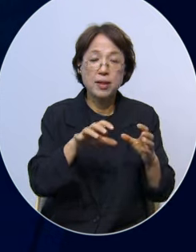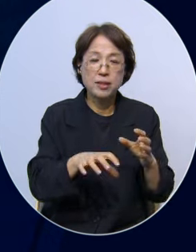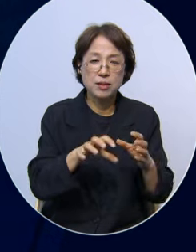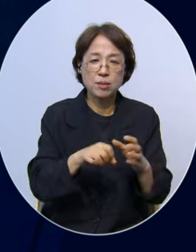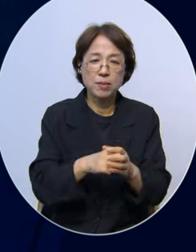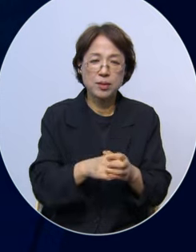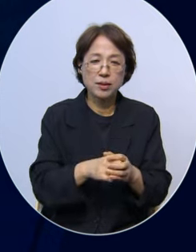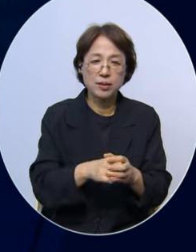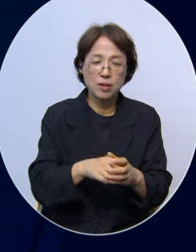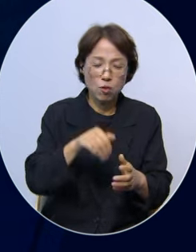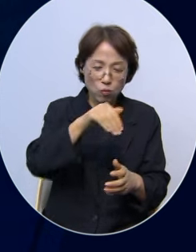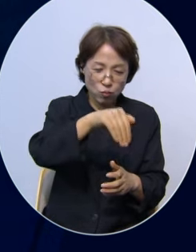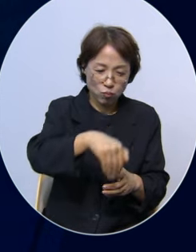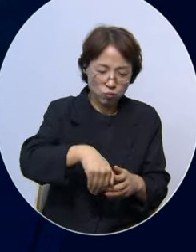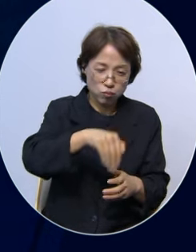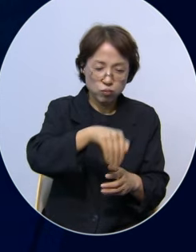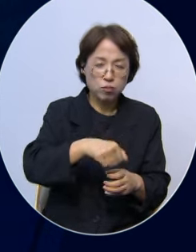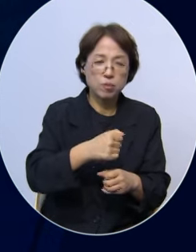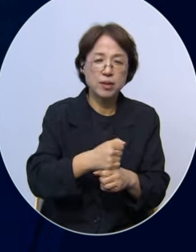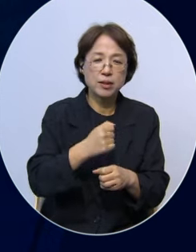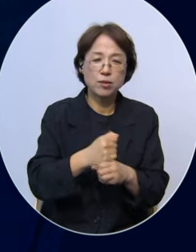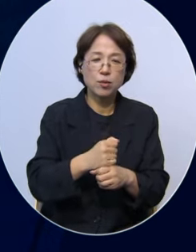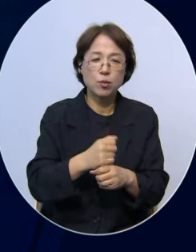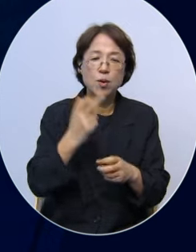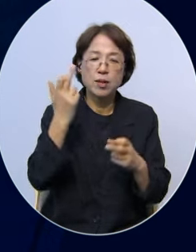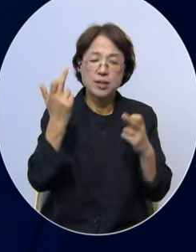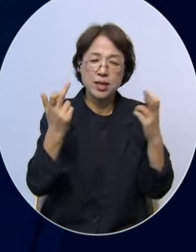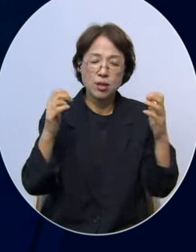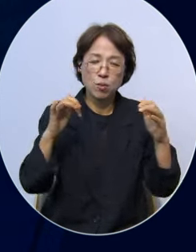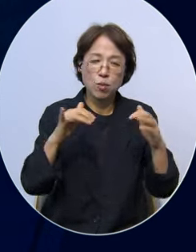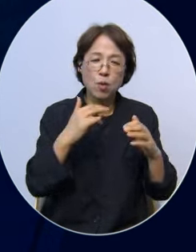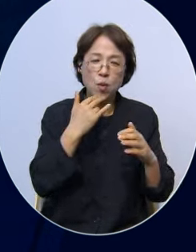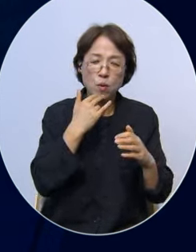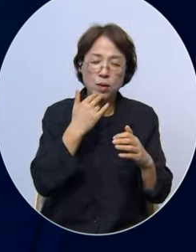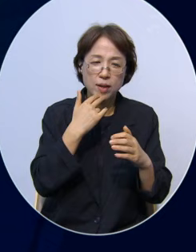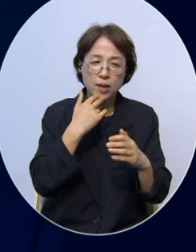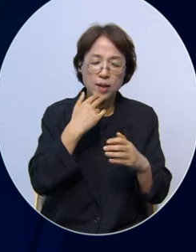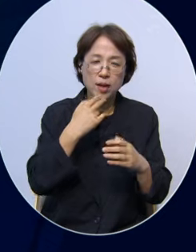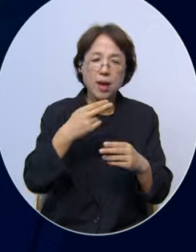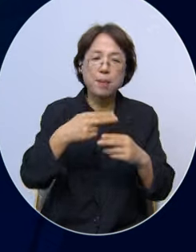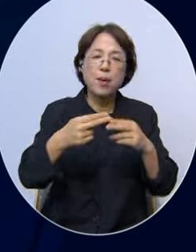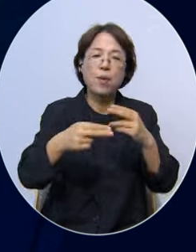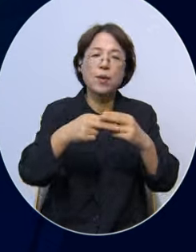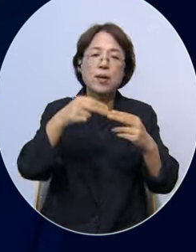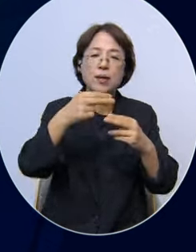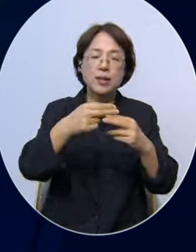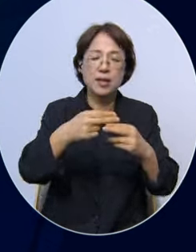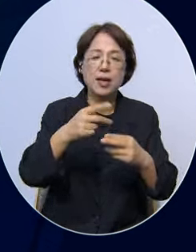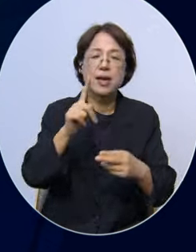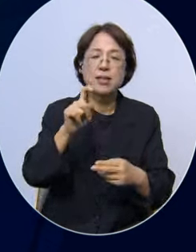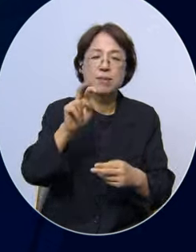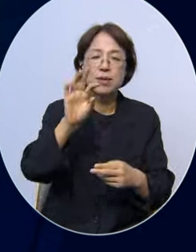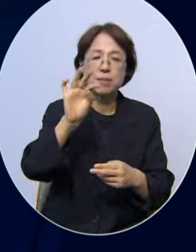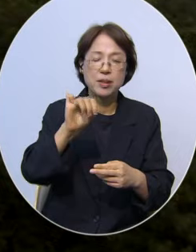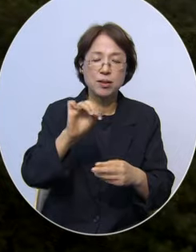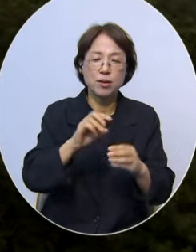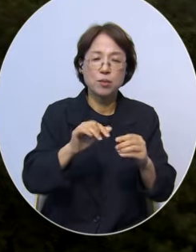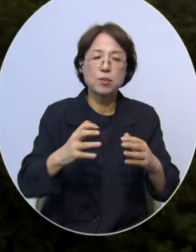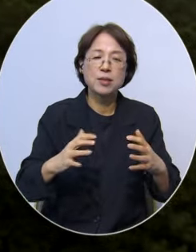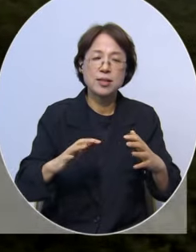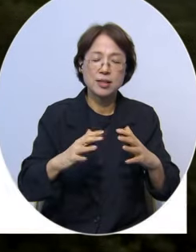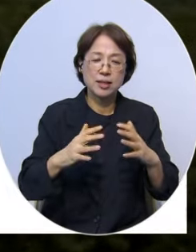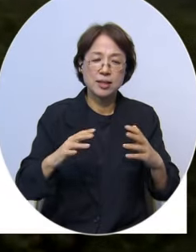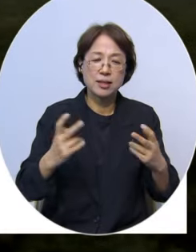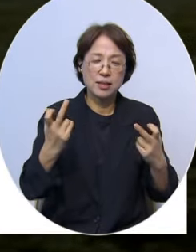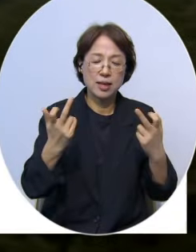대전고를 들 산이 흘러내리지 않게 벽을 쌓은 후 11m 높이에 토산을 조성했습니다 또